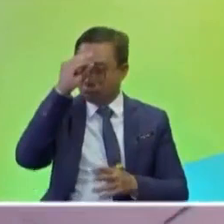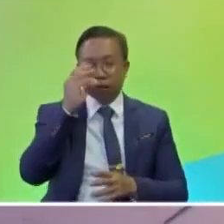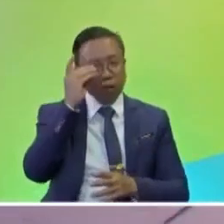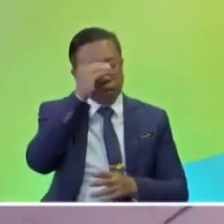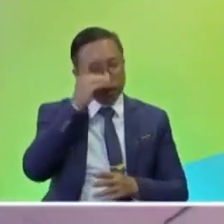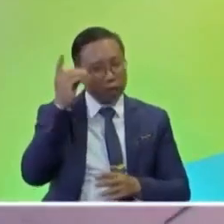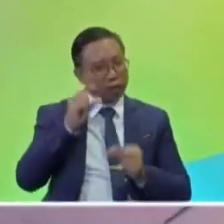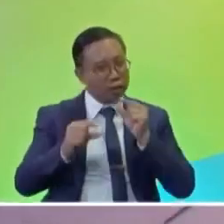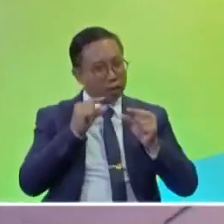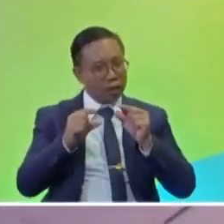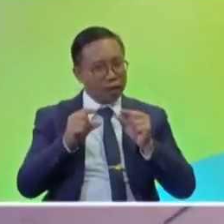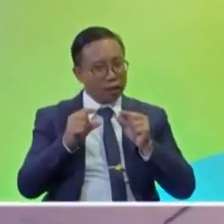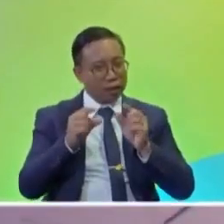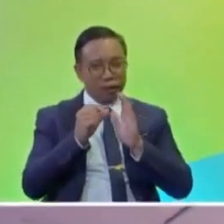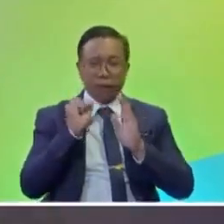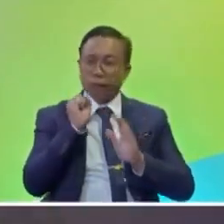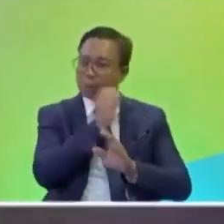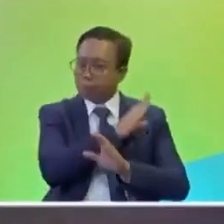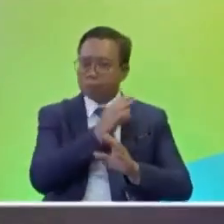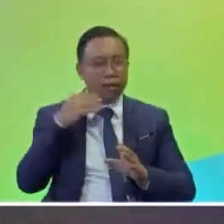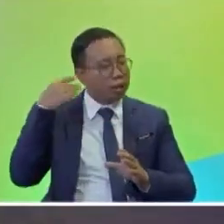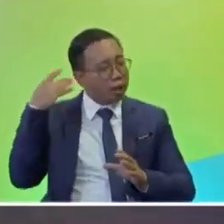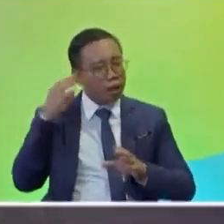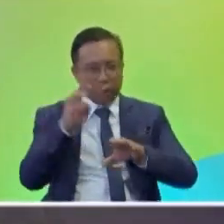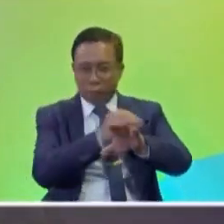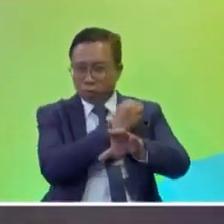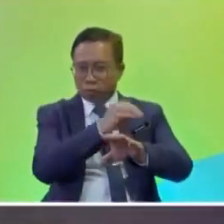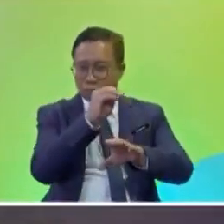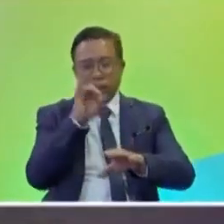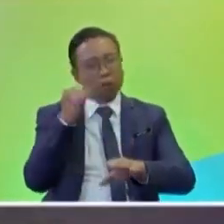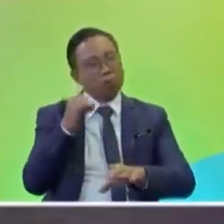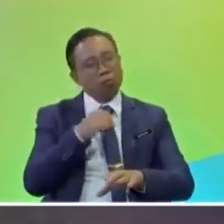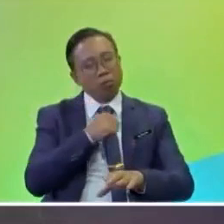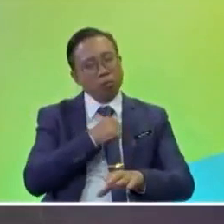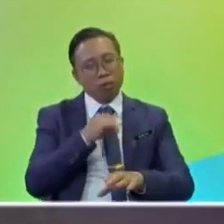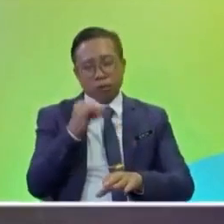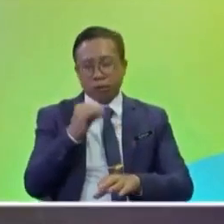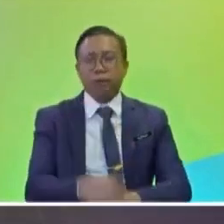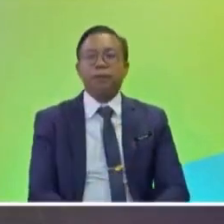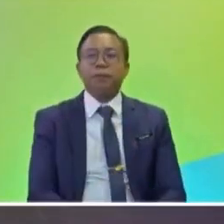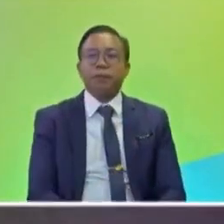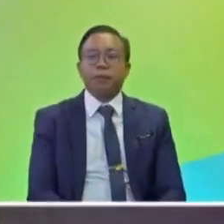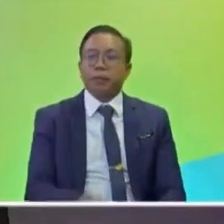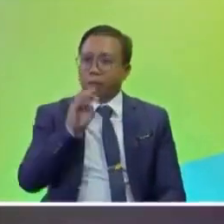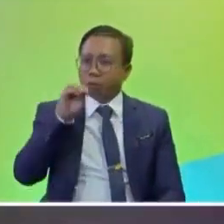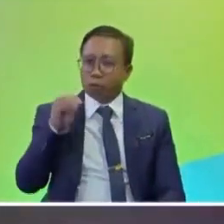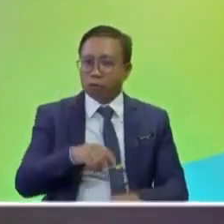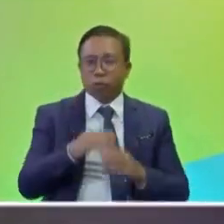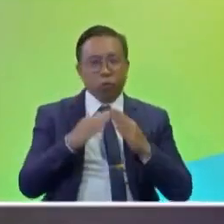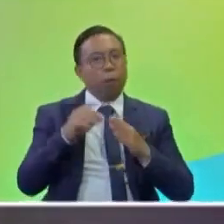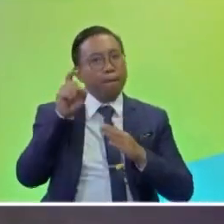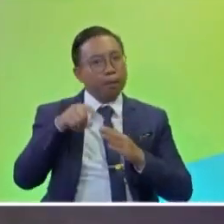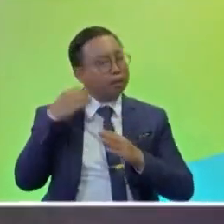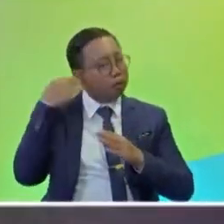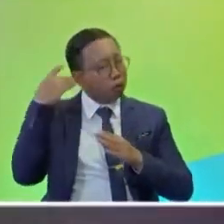bergerak sambil dengar muzik. Kena ikut muzik. Tak bolehlah syok sendiri. Jadi murid-murid dekat rumah tu kena pasang